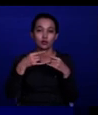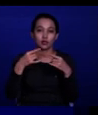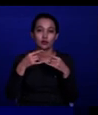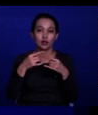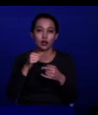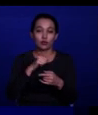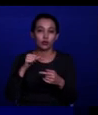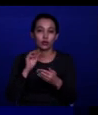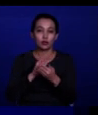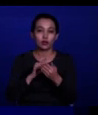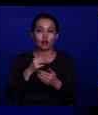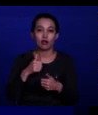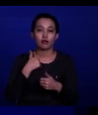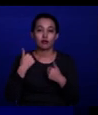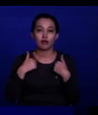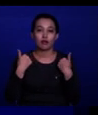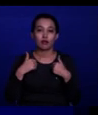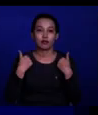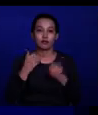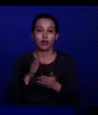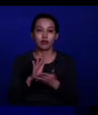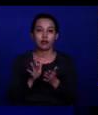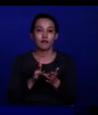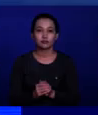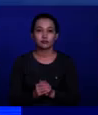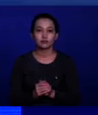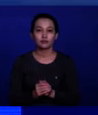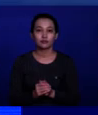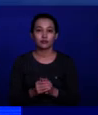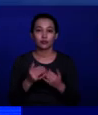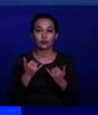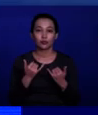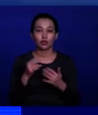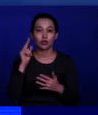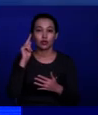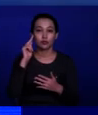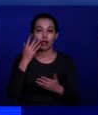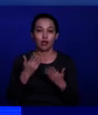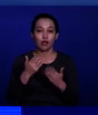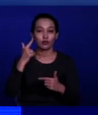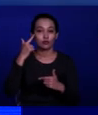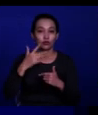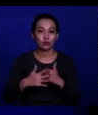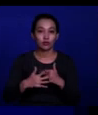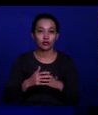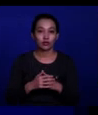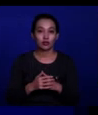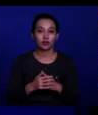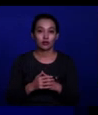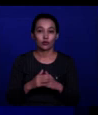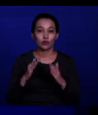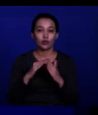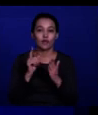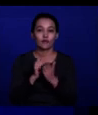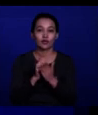mustaqil bajarasiz va daftaringizga yozib olasiz. Bugungi darsimiz tushunarli bo'lgan bo'lsa, navbat